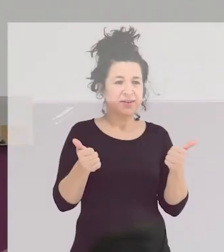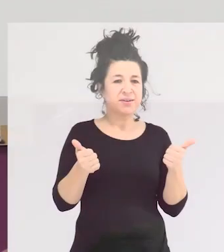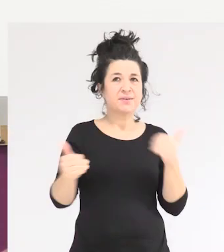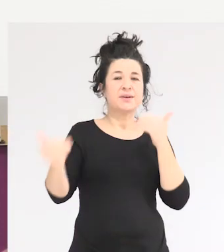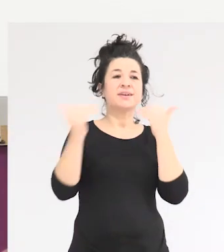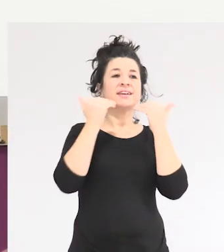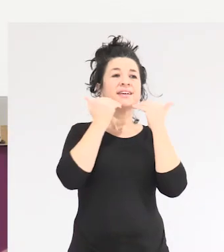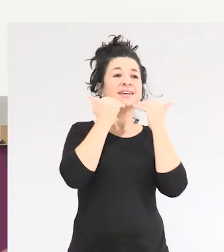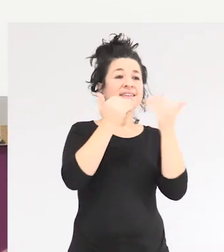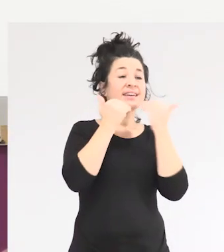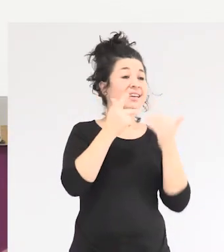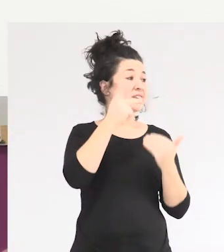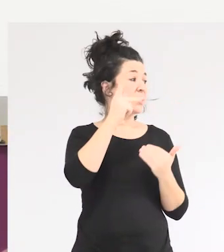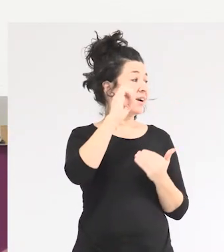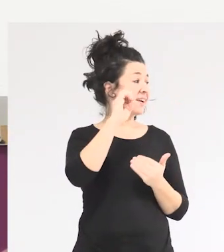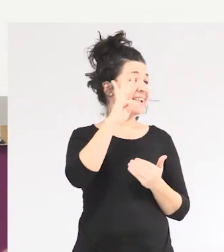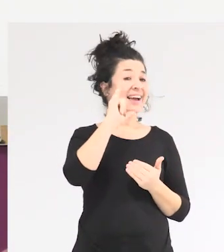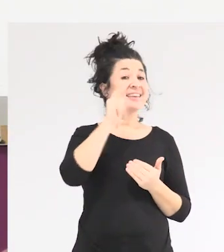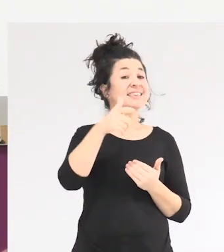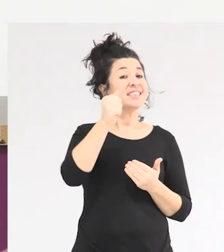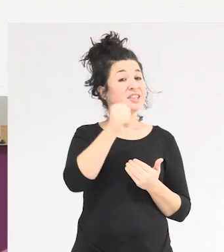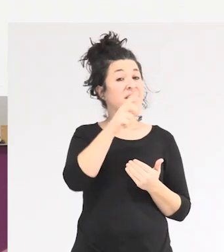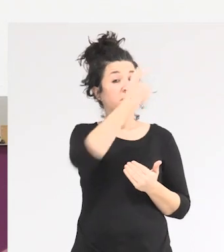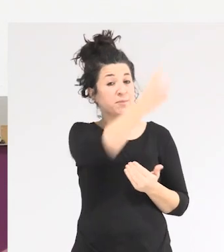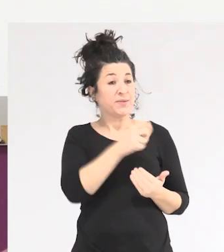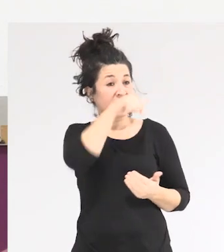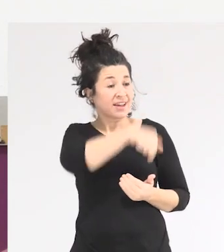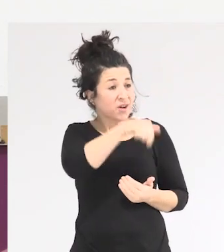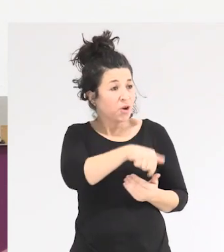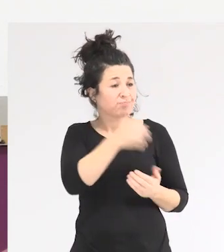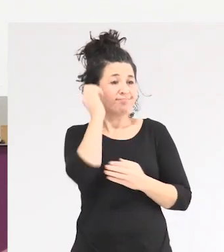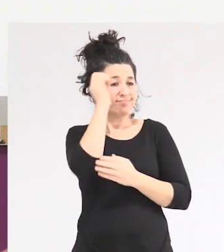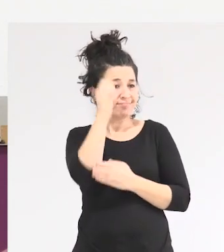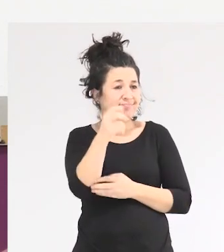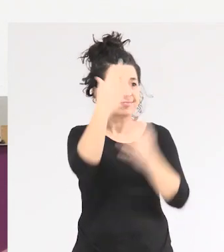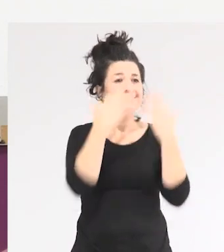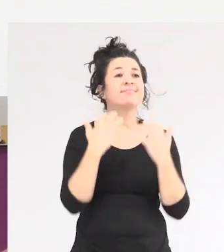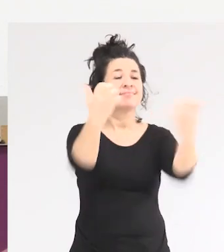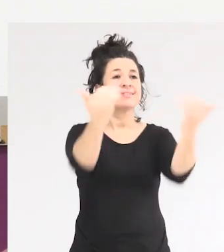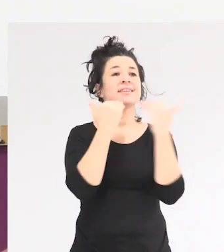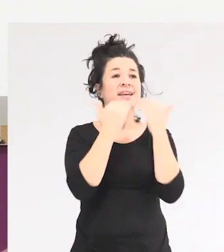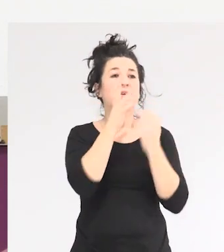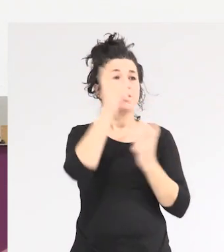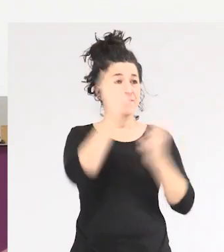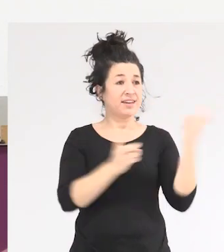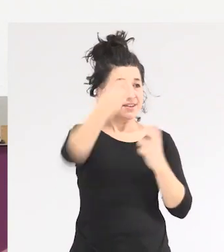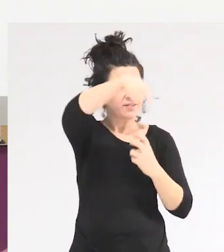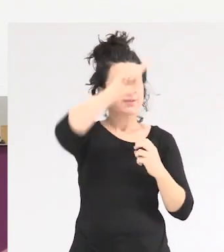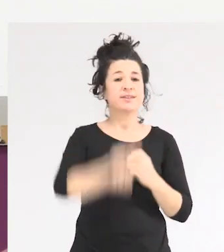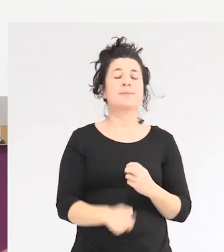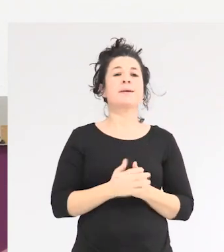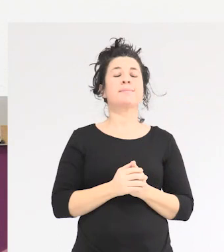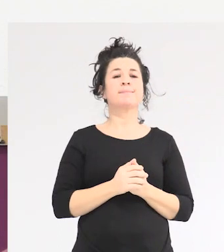Eskerrik asko Katixa, gurekin gaur izateagatik, eskerrik asko zuei ere, gurekin hemen izateagatik.